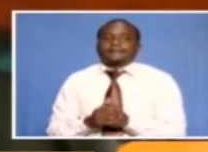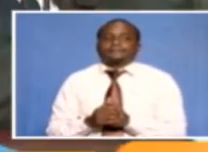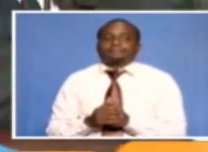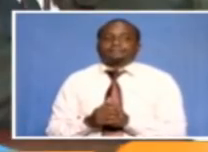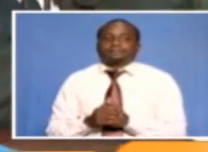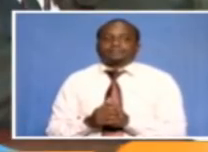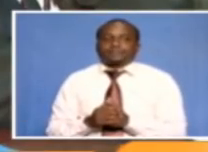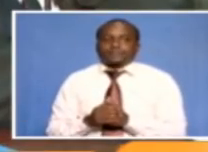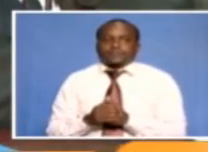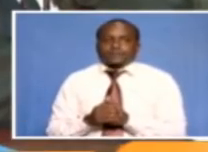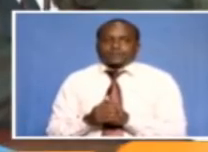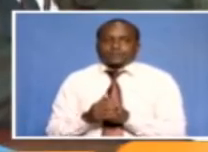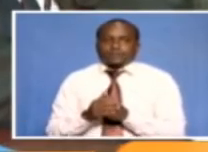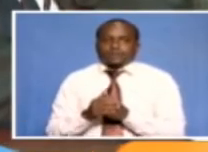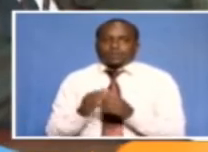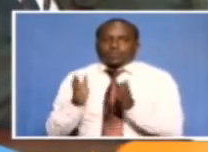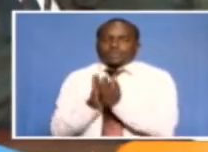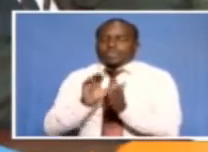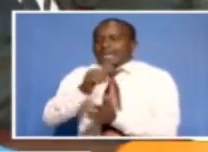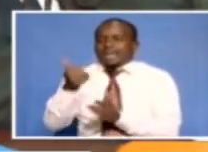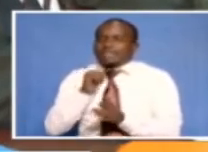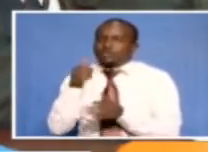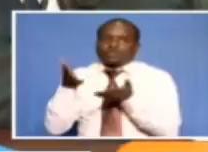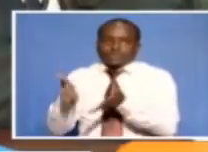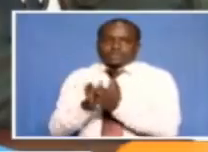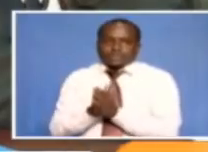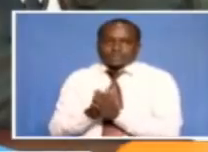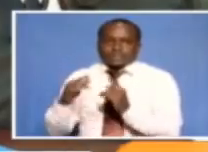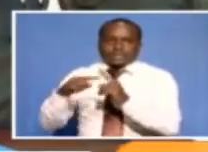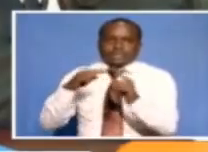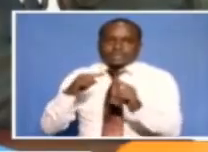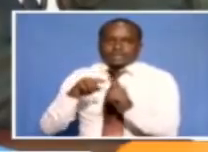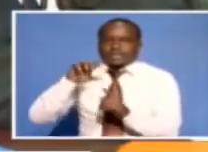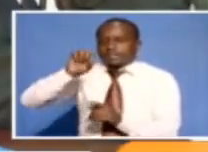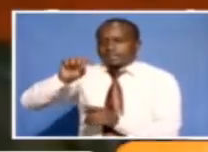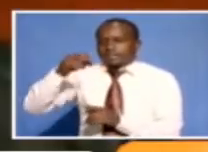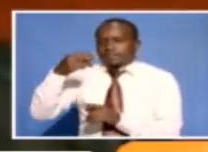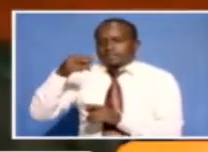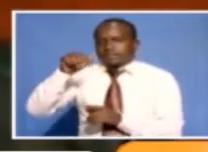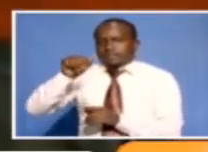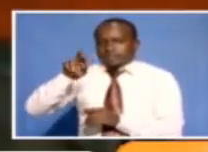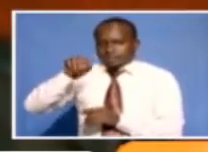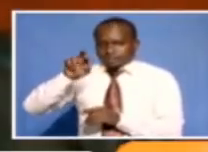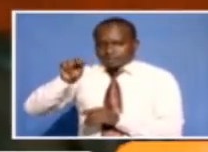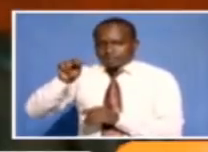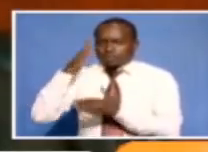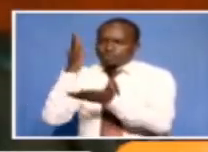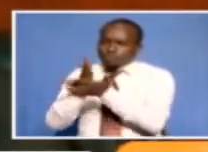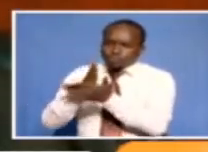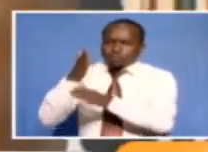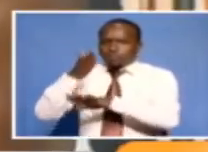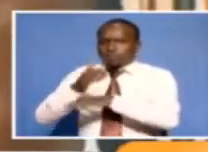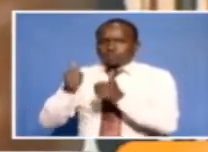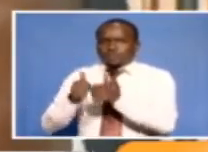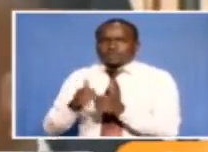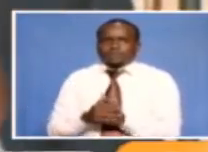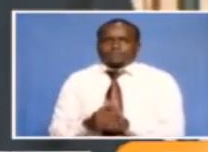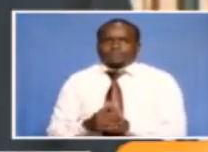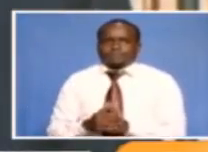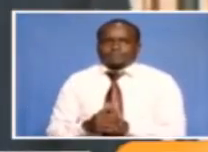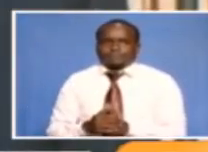others not before court, murdered Sharon Belain Otieno. Is it true? Not